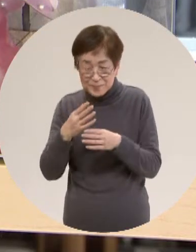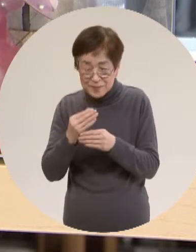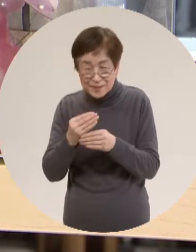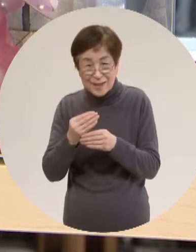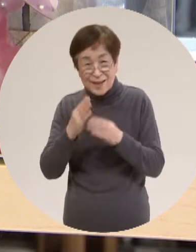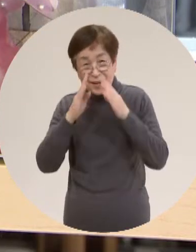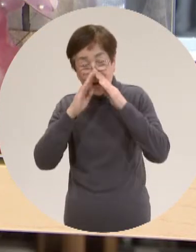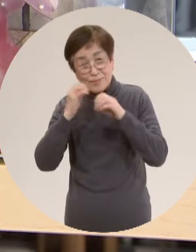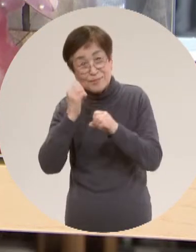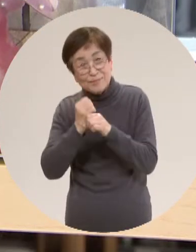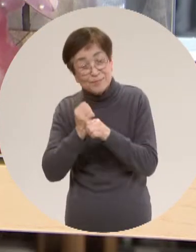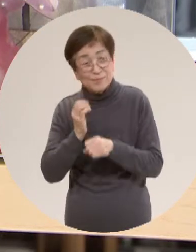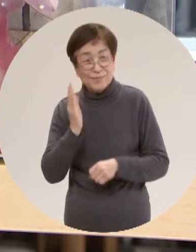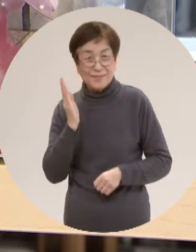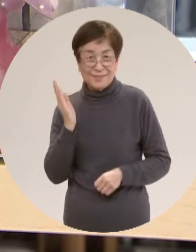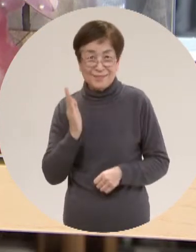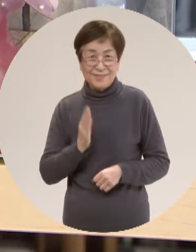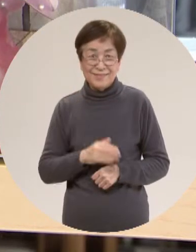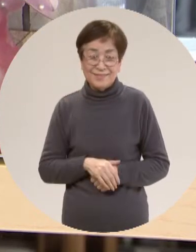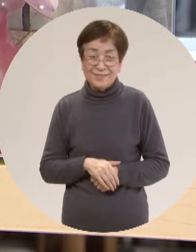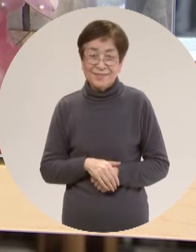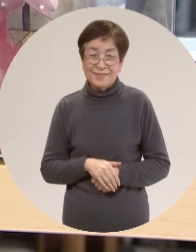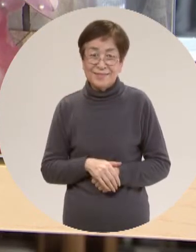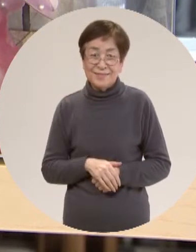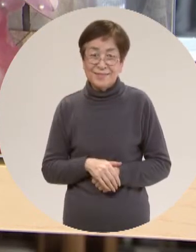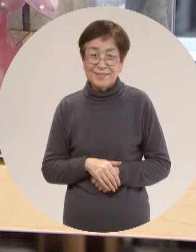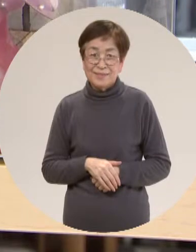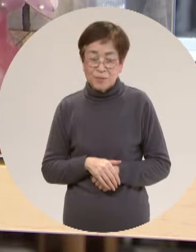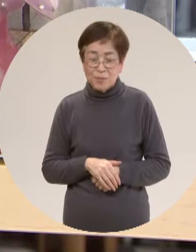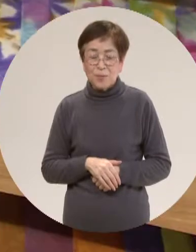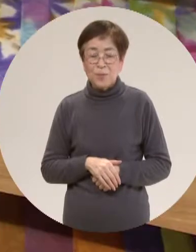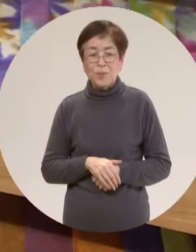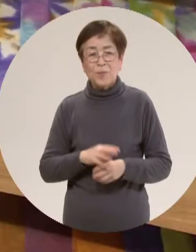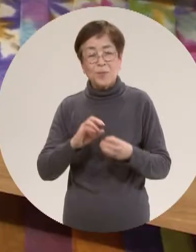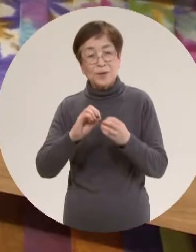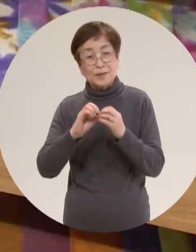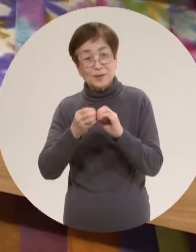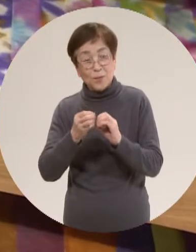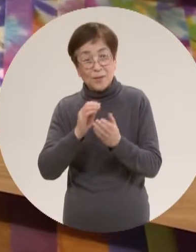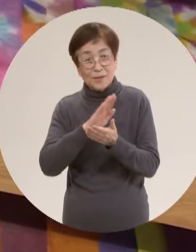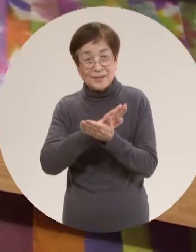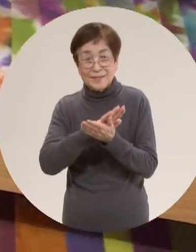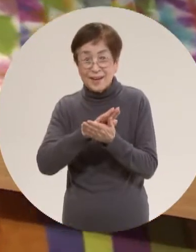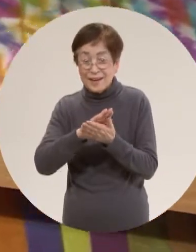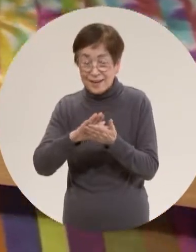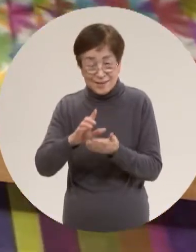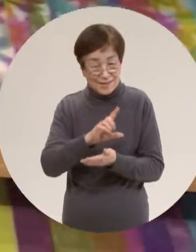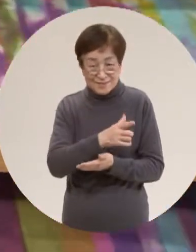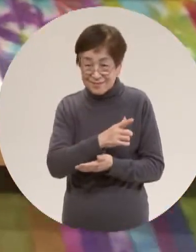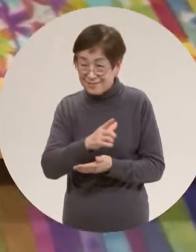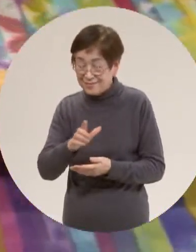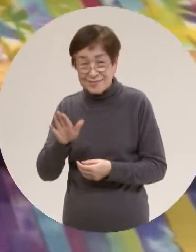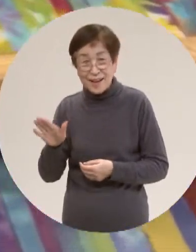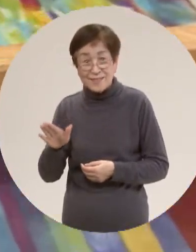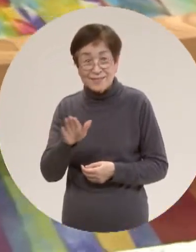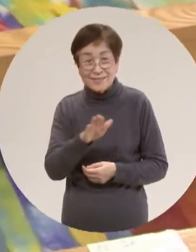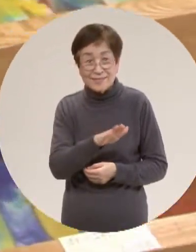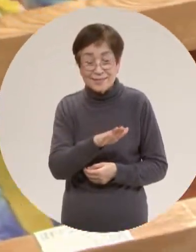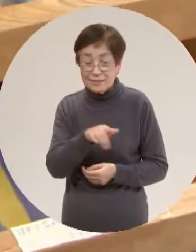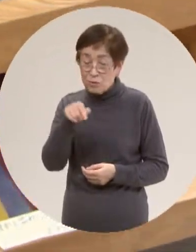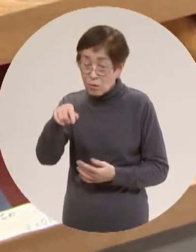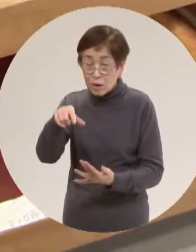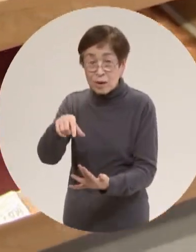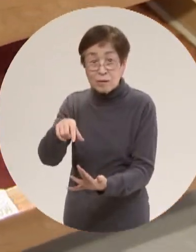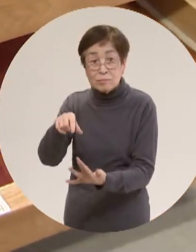わあ、杉原紙の着物を着たおひなさま、かわいいな。また色とりどりの